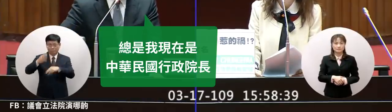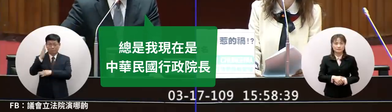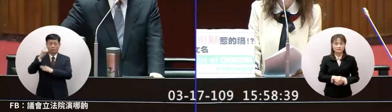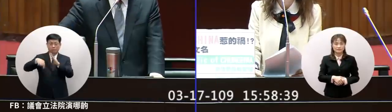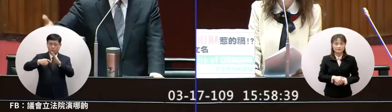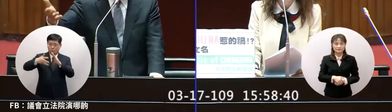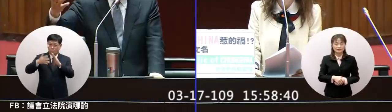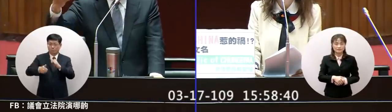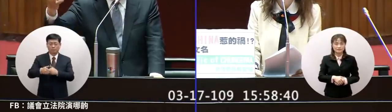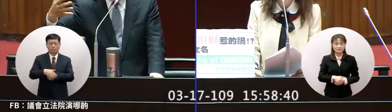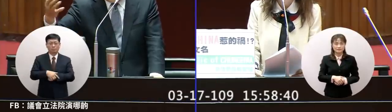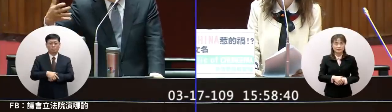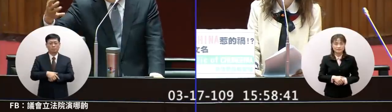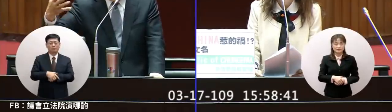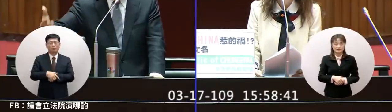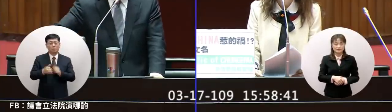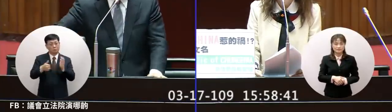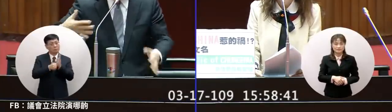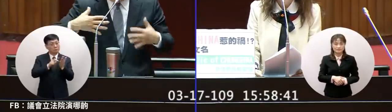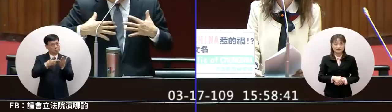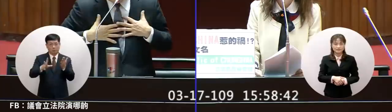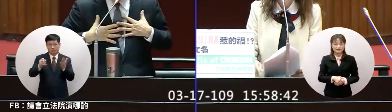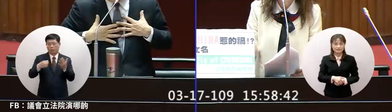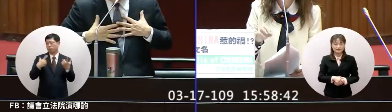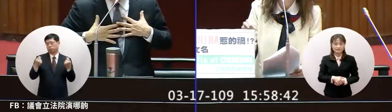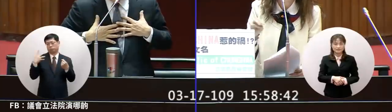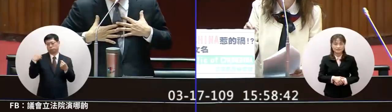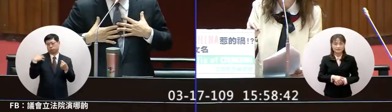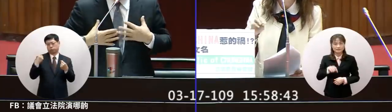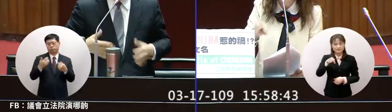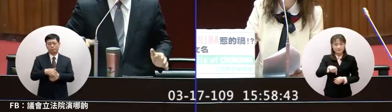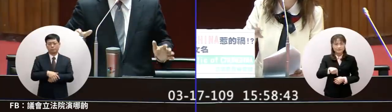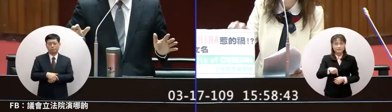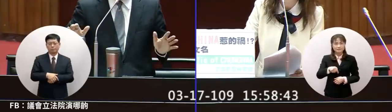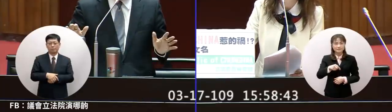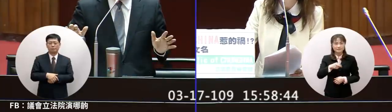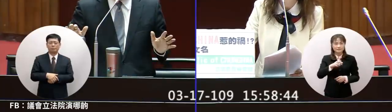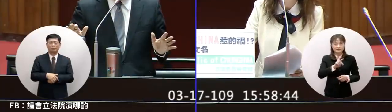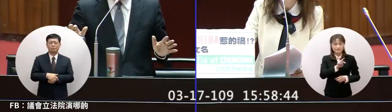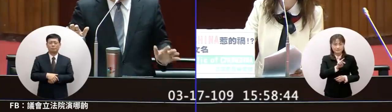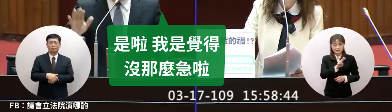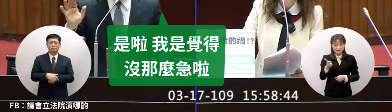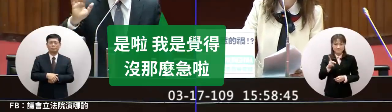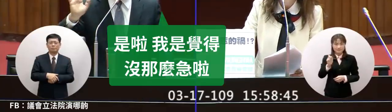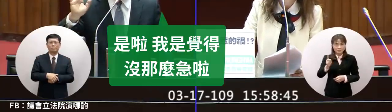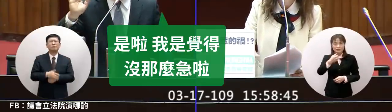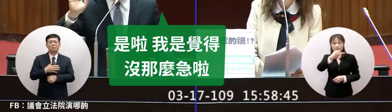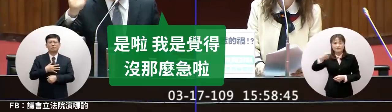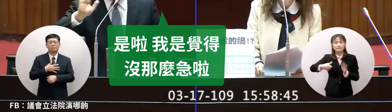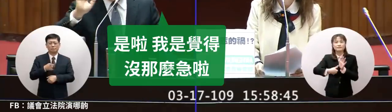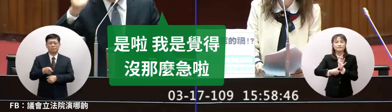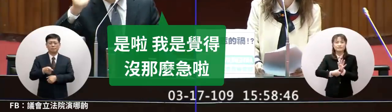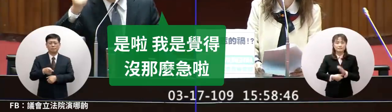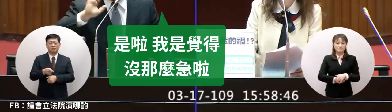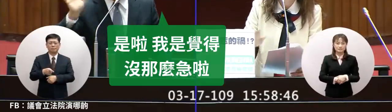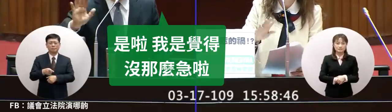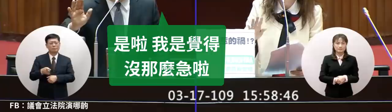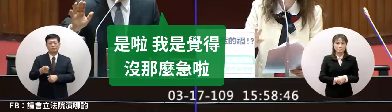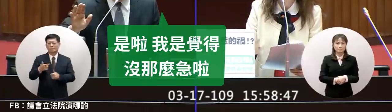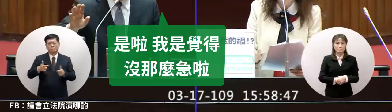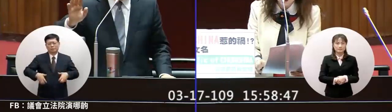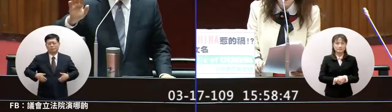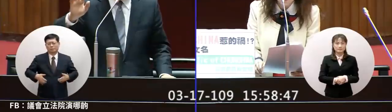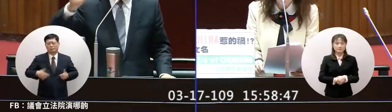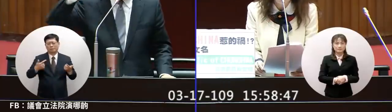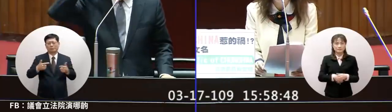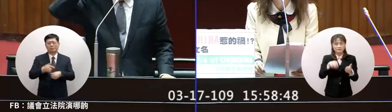政院长。 嘿， 所以。改名无改名，我嘛在做。 因为这是改英文的反应尔。 系啦，我是感觉诶，无遐急啦。 这嘛